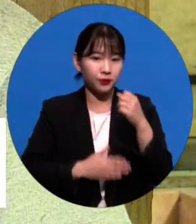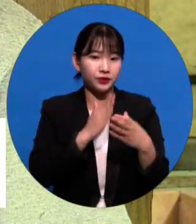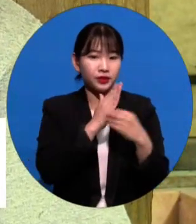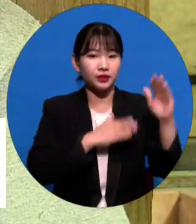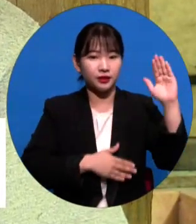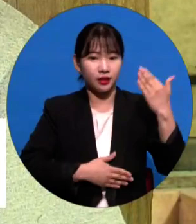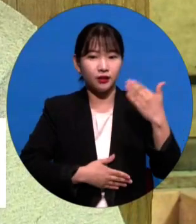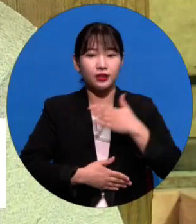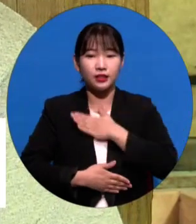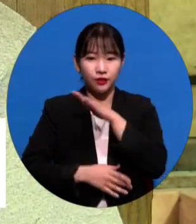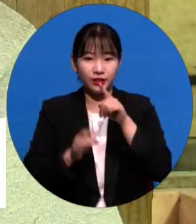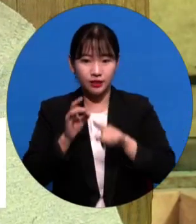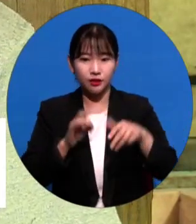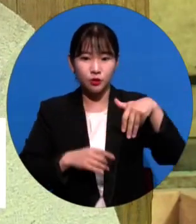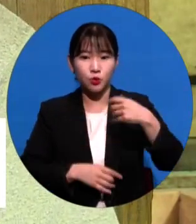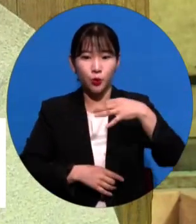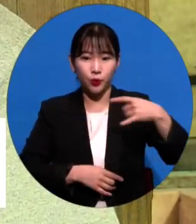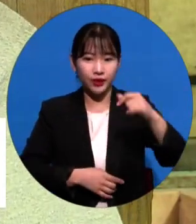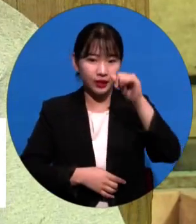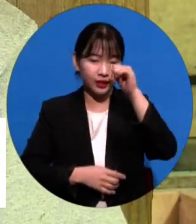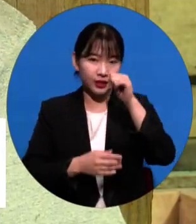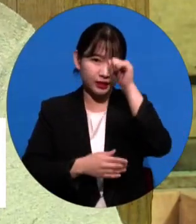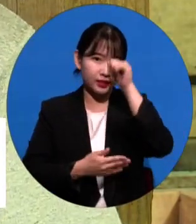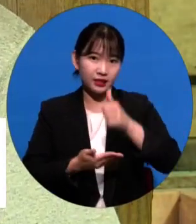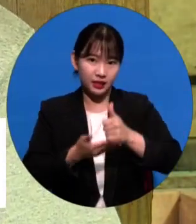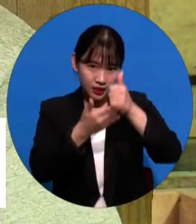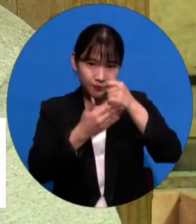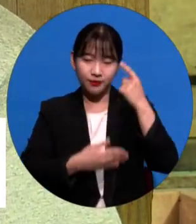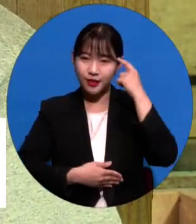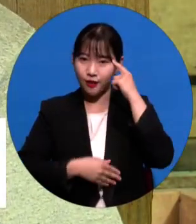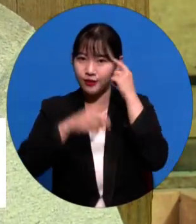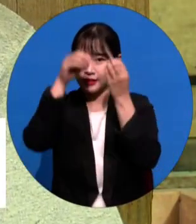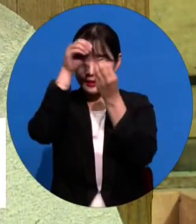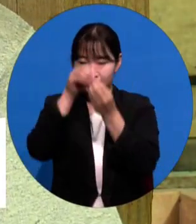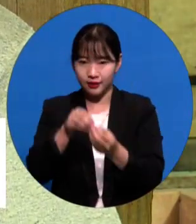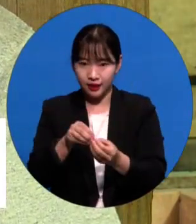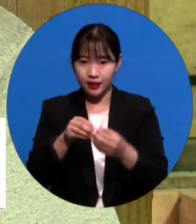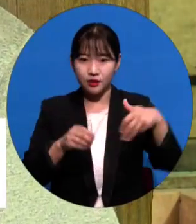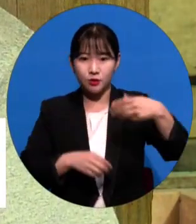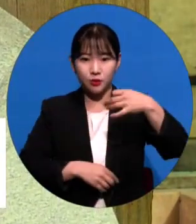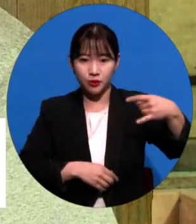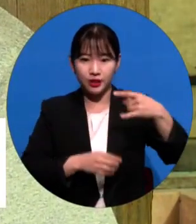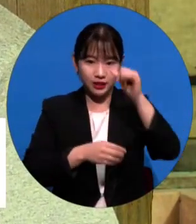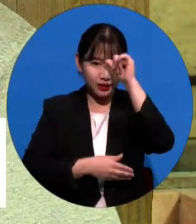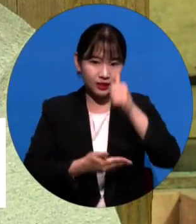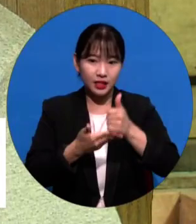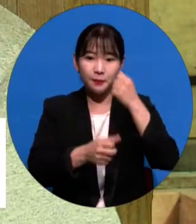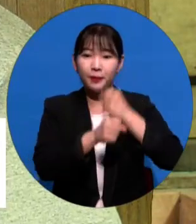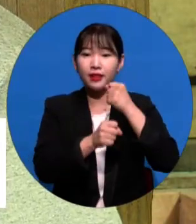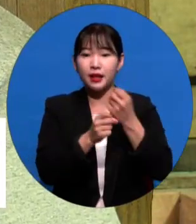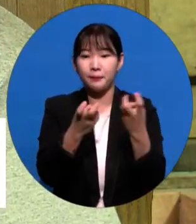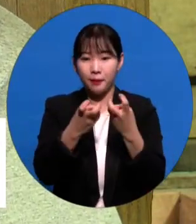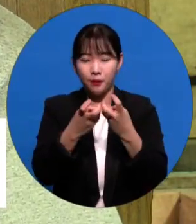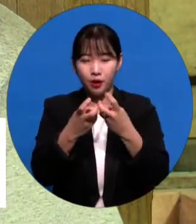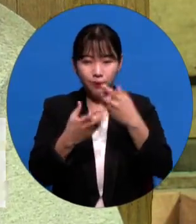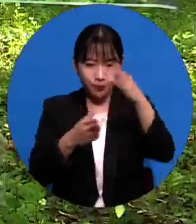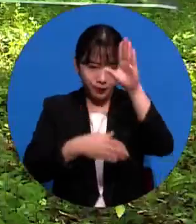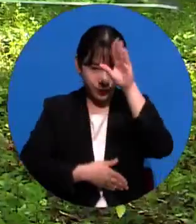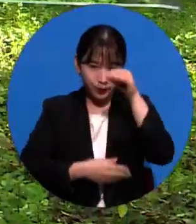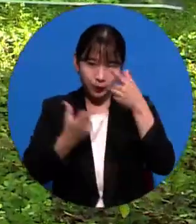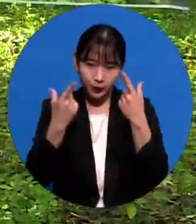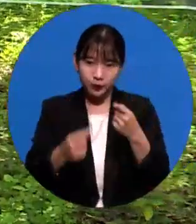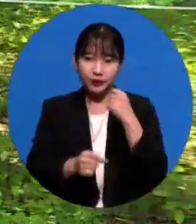대흥사는 초이 스님의 그런 정신을 이어받아서 초이 스님의 제다법으로 전통적으로 만들고